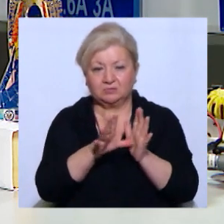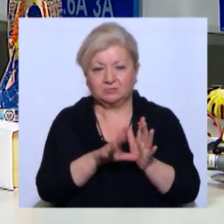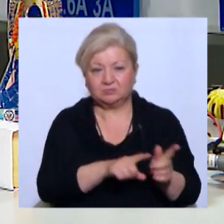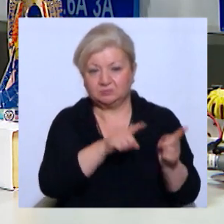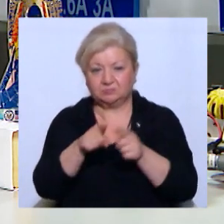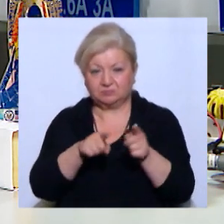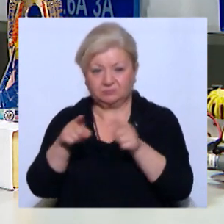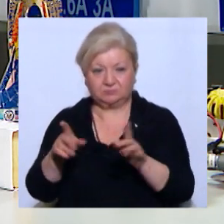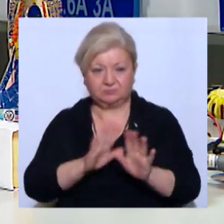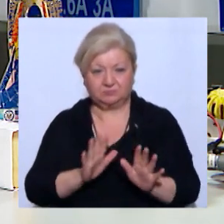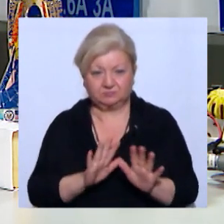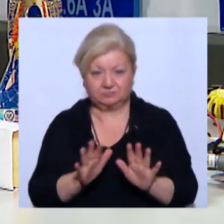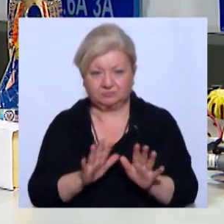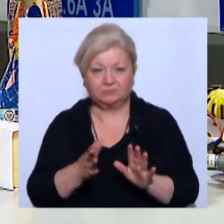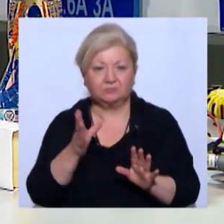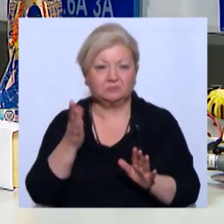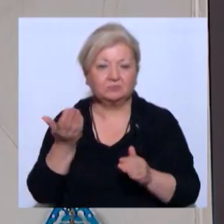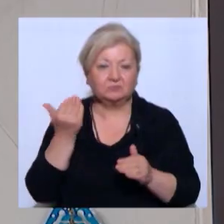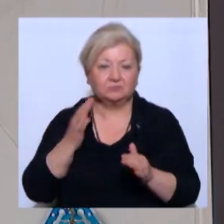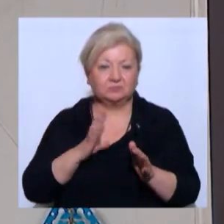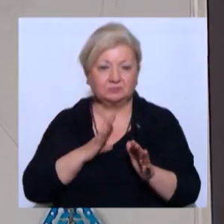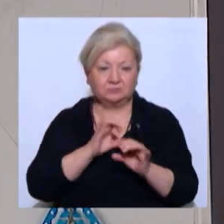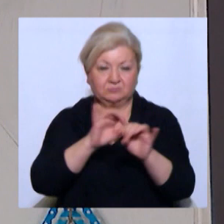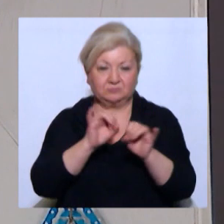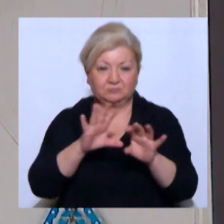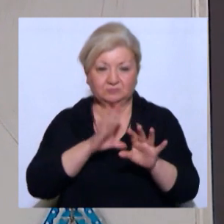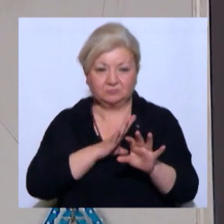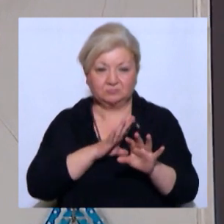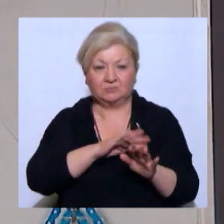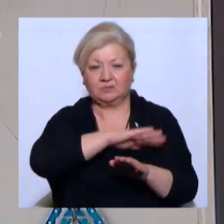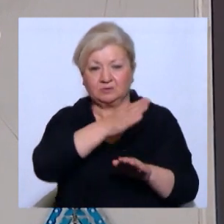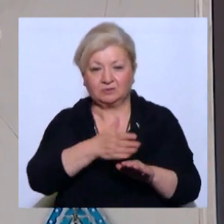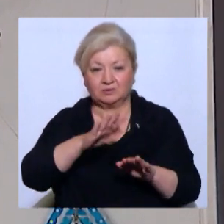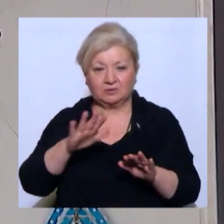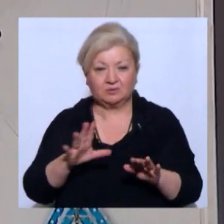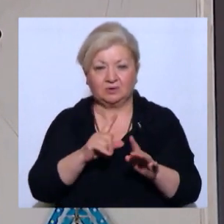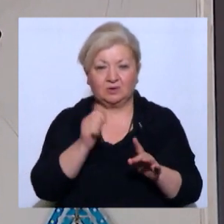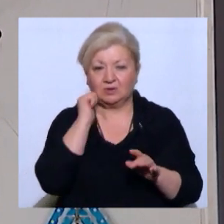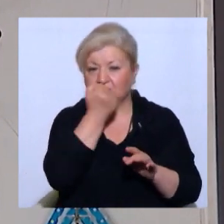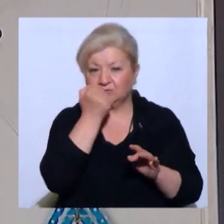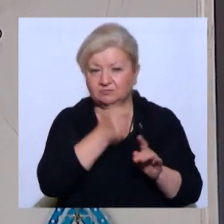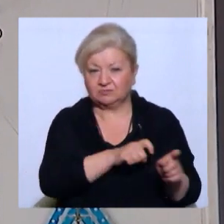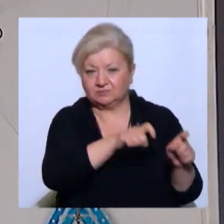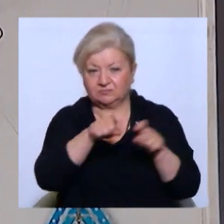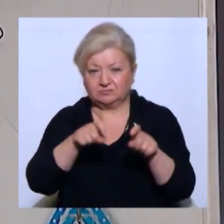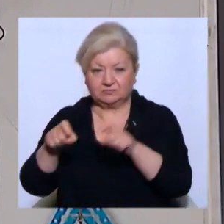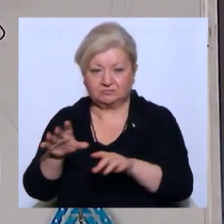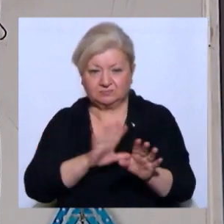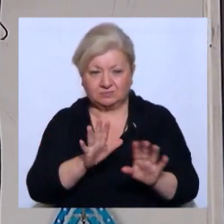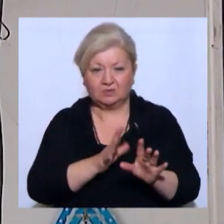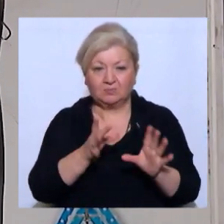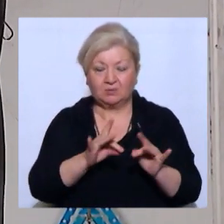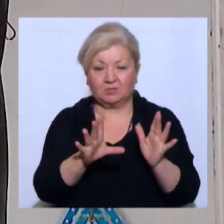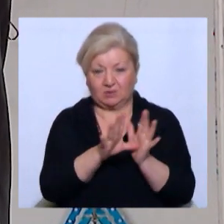ენერგია. როდესაც ჩვენ საუბრობთ ტალღაზე, გახსოვთ, ვახსენეთ, რომ ტალღას არ გადააქვს ნივთიერება,